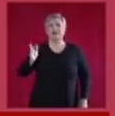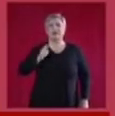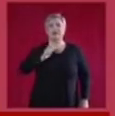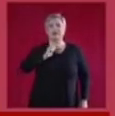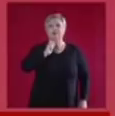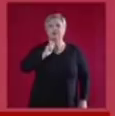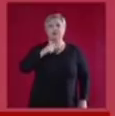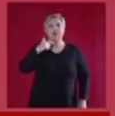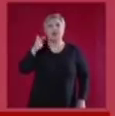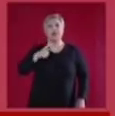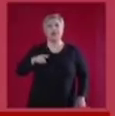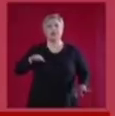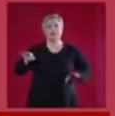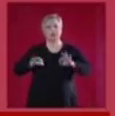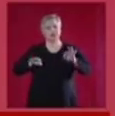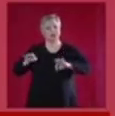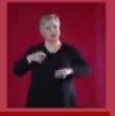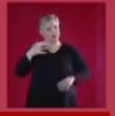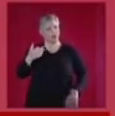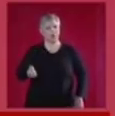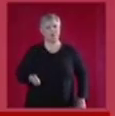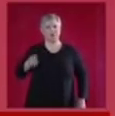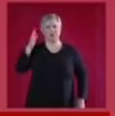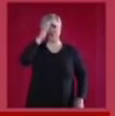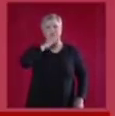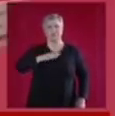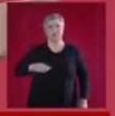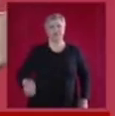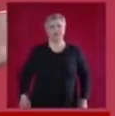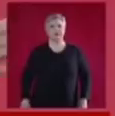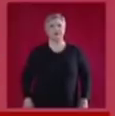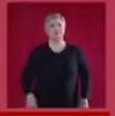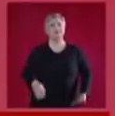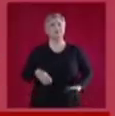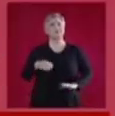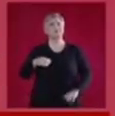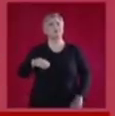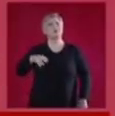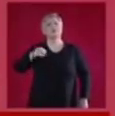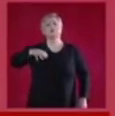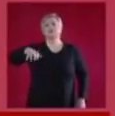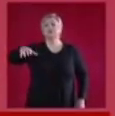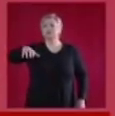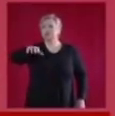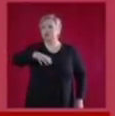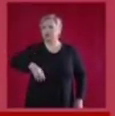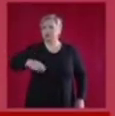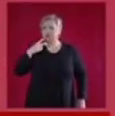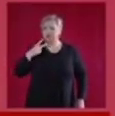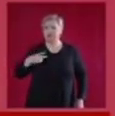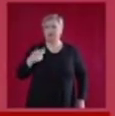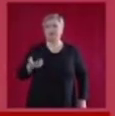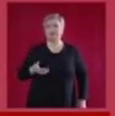νεοφιλελευθερισμού γι αυτό και πολλές φορές σήμερα πάνε πακέτο σε πολλές χώρες μετριοπαθή συντηρητικοί